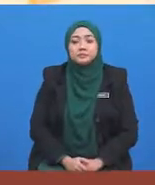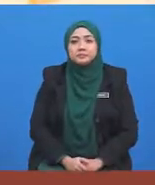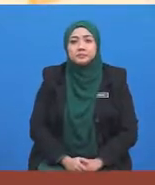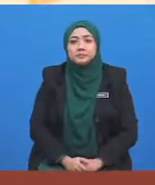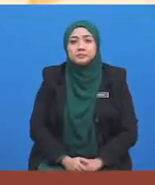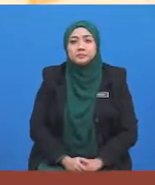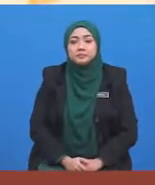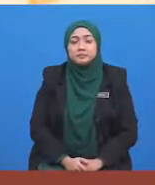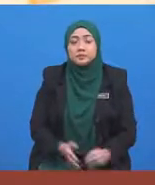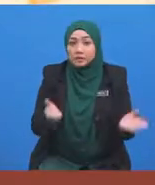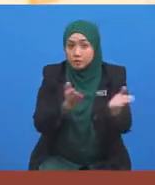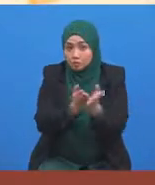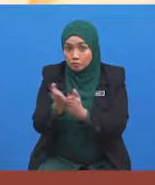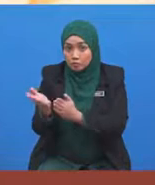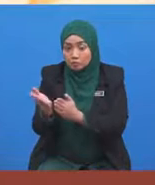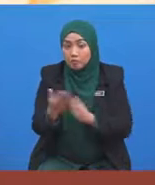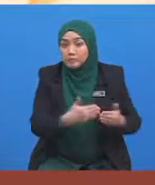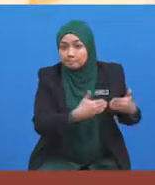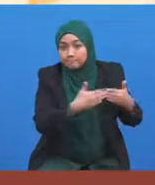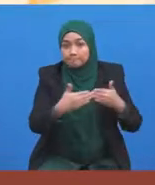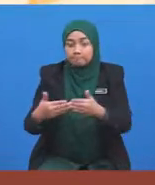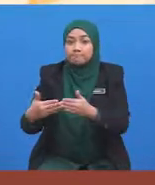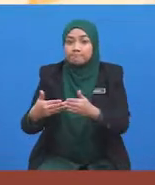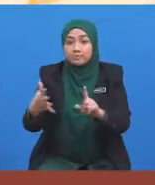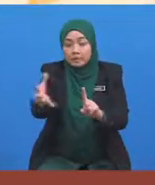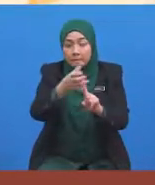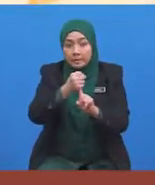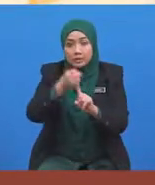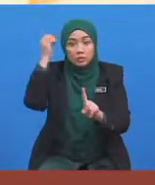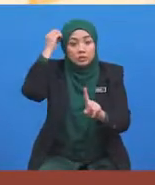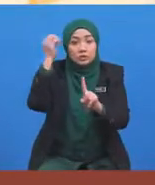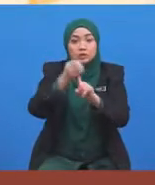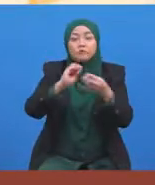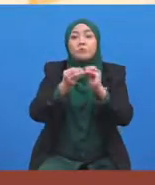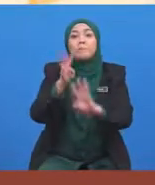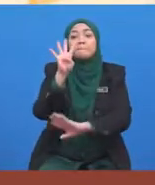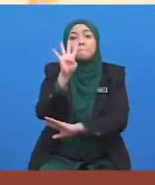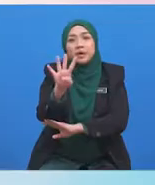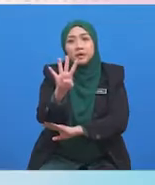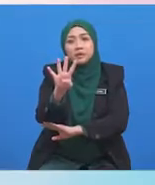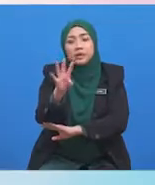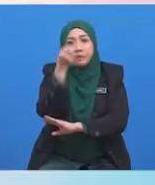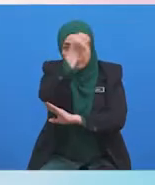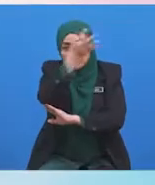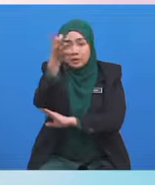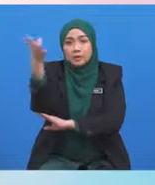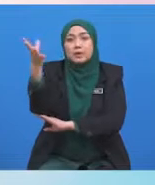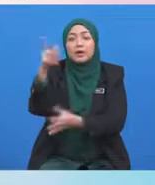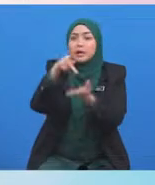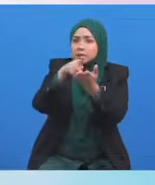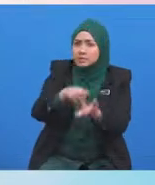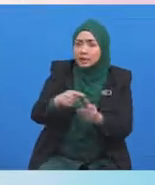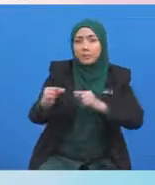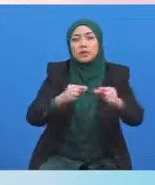Baiklah pelajar, seterusnya kita akan mencapai objektif yang keempat, iaitu menjelaskan